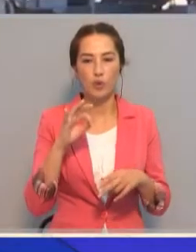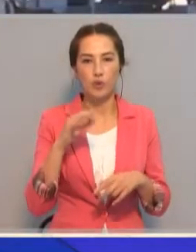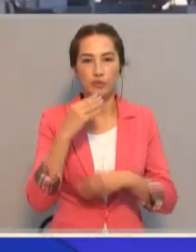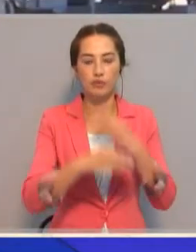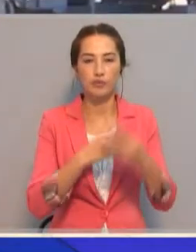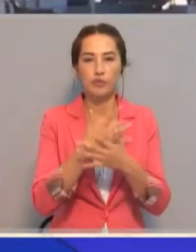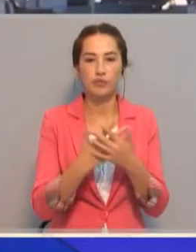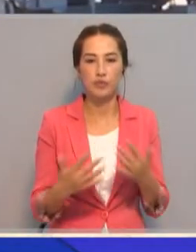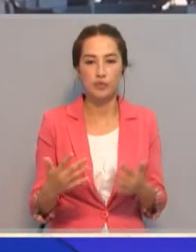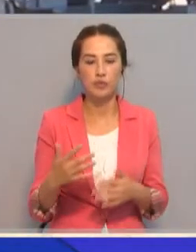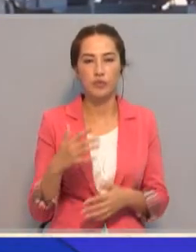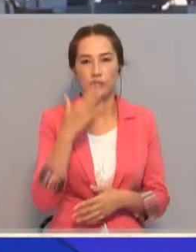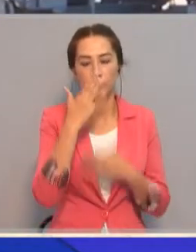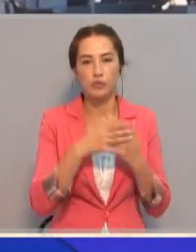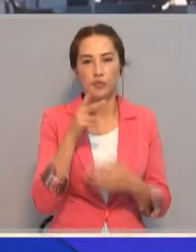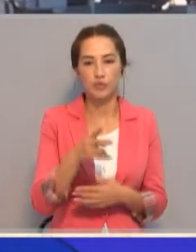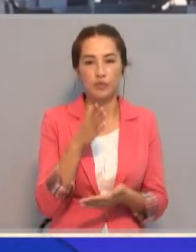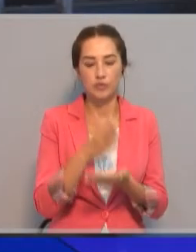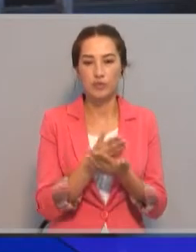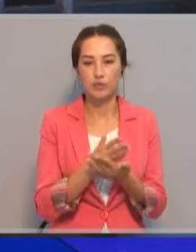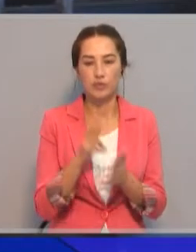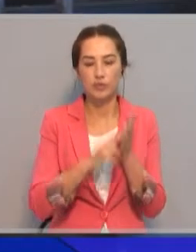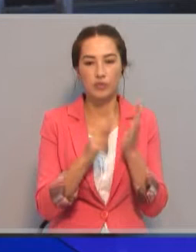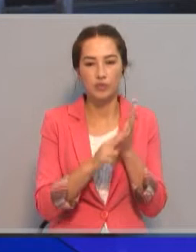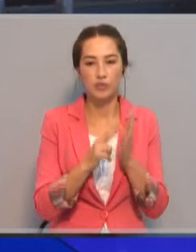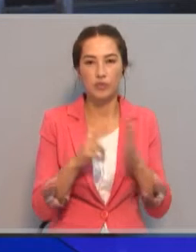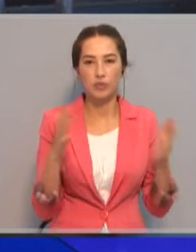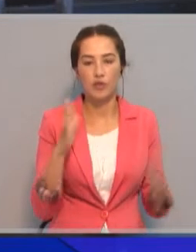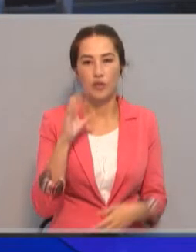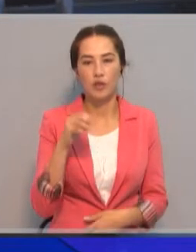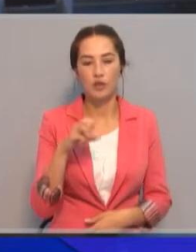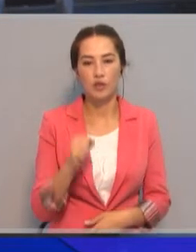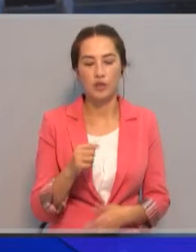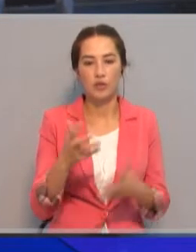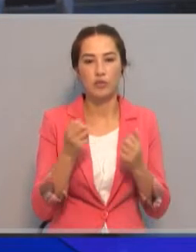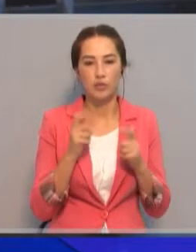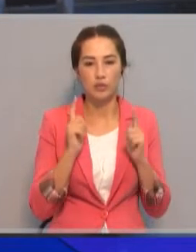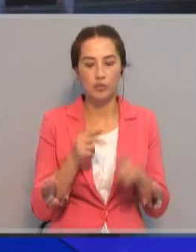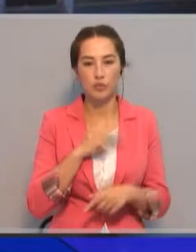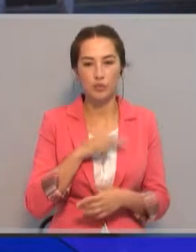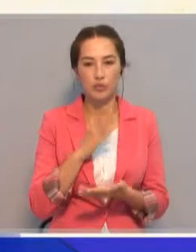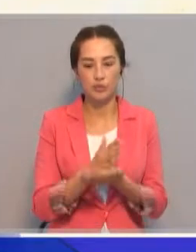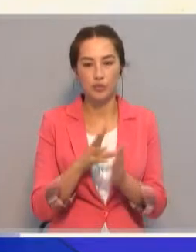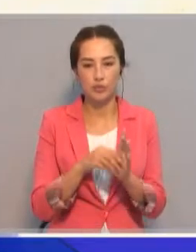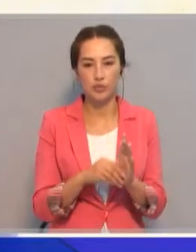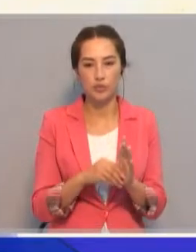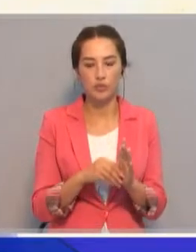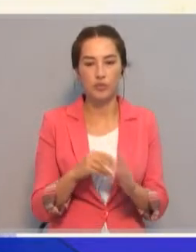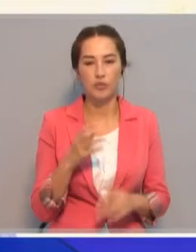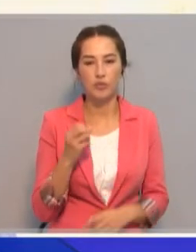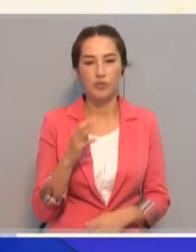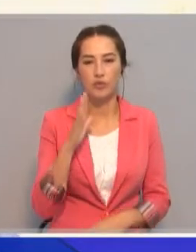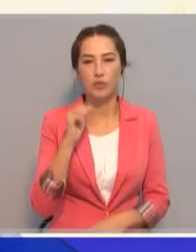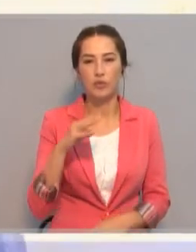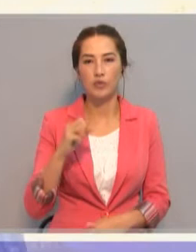мен агрегаттар саны 2000-ға шамаласа, 80-нен астам мақта қабылдау бекеттері жұмыс істеп тұр. Қазіргі таңда осы